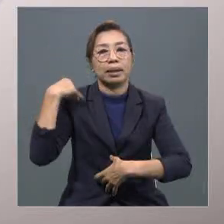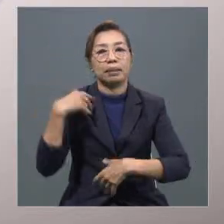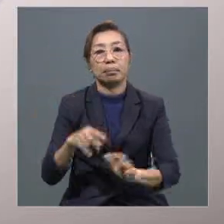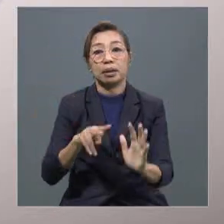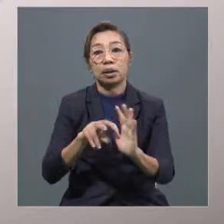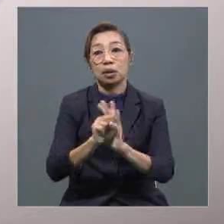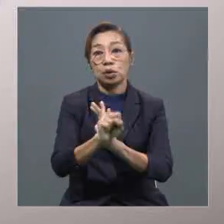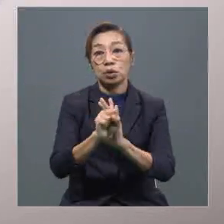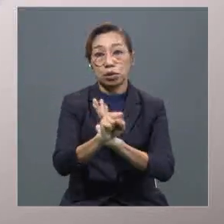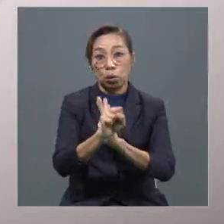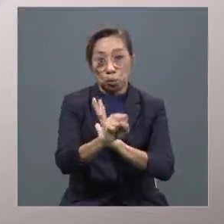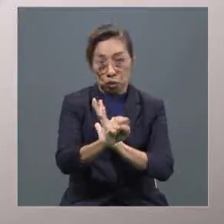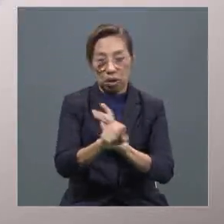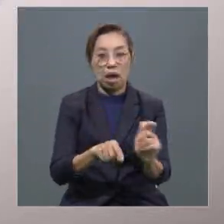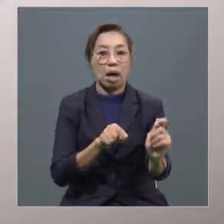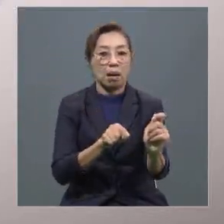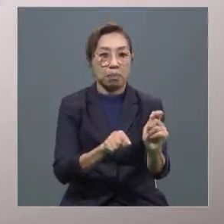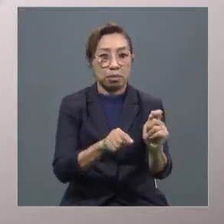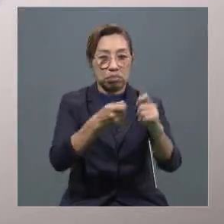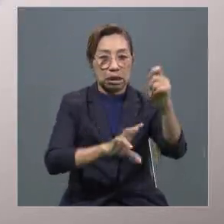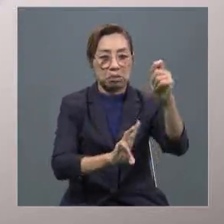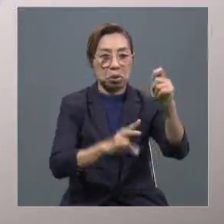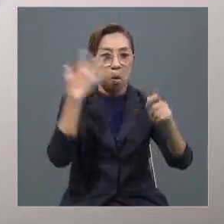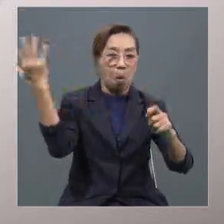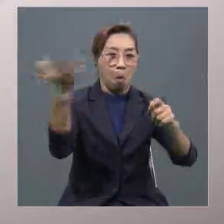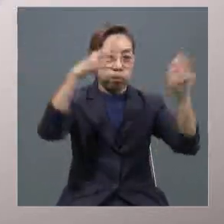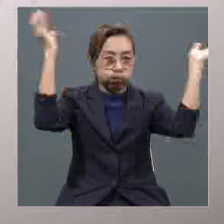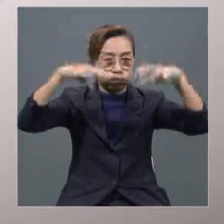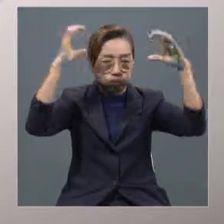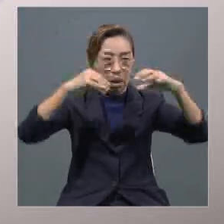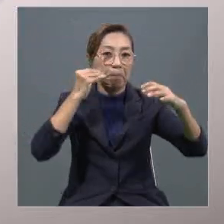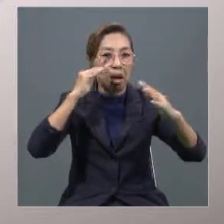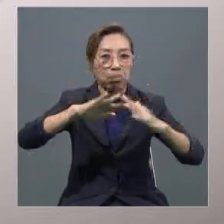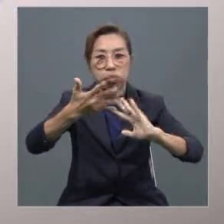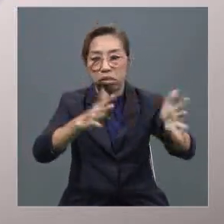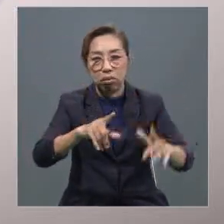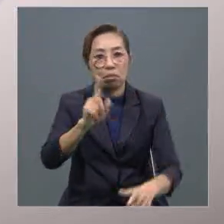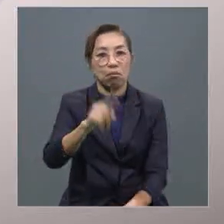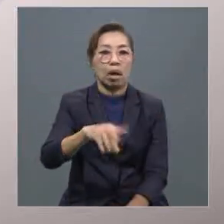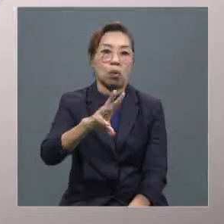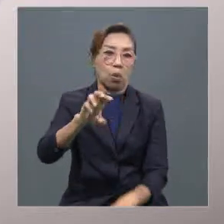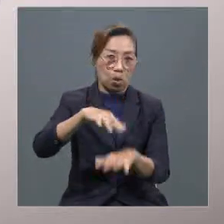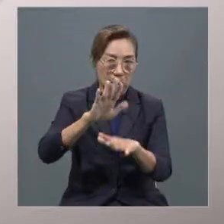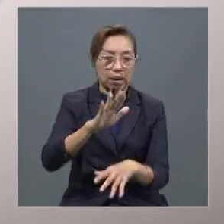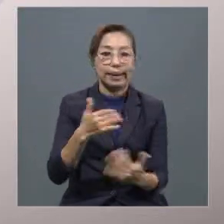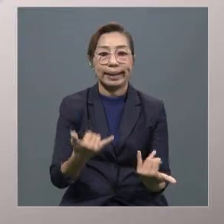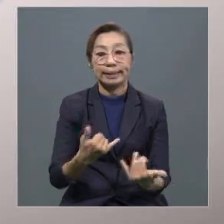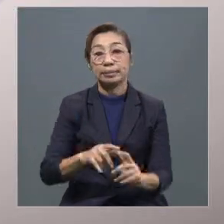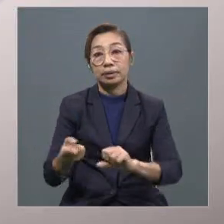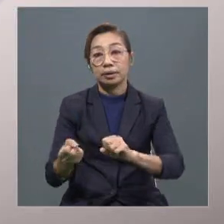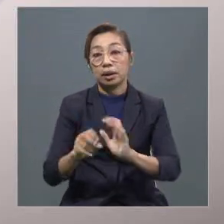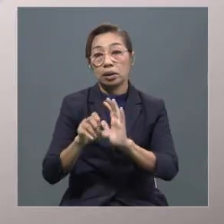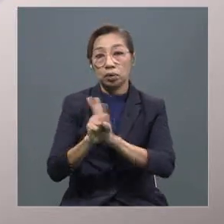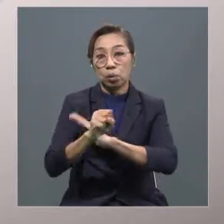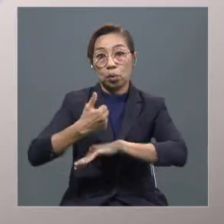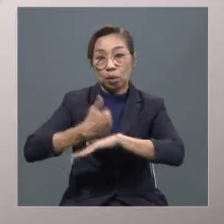เกิดพายุพัดถล่มถึง 7อำเภอทีเดียวนะคะมีบ้านเรือนเสียหายกว่า 1,600หลังคาเรือนค่ะทางผู้ว่าราชการจังหวัดแล้วก็